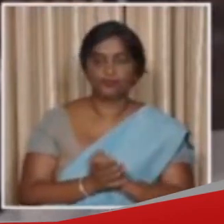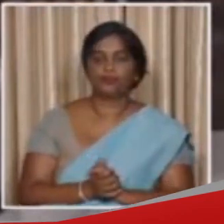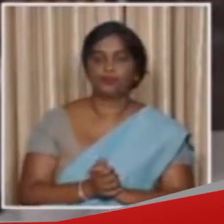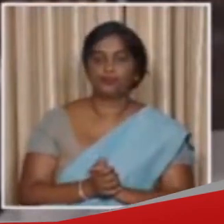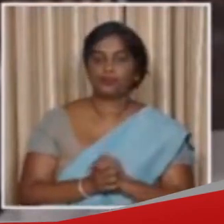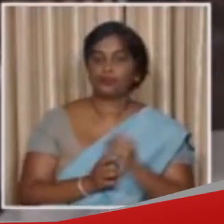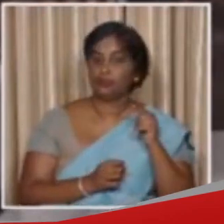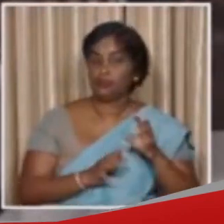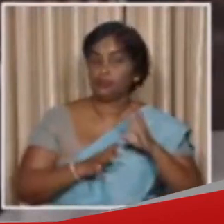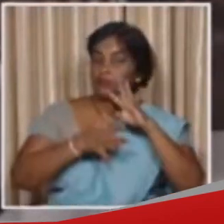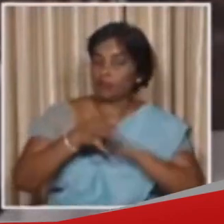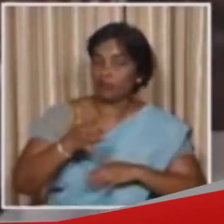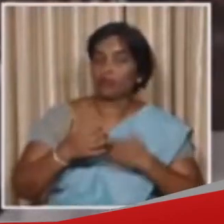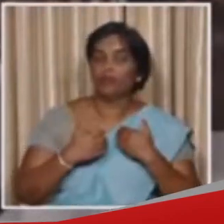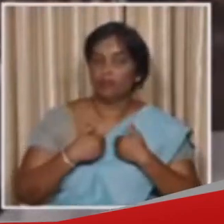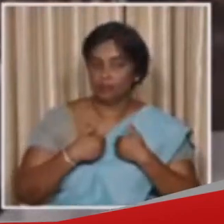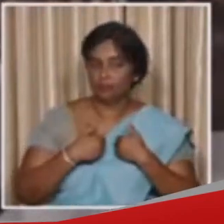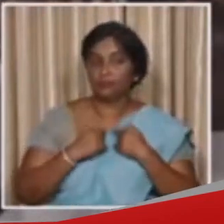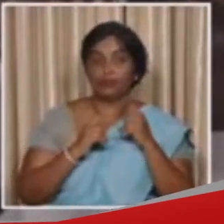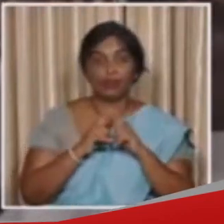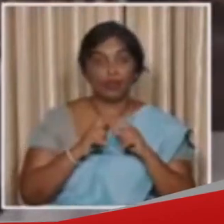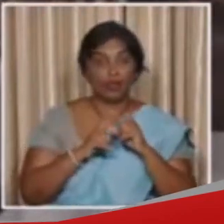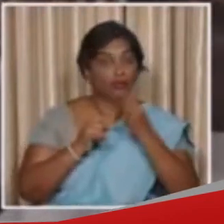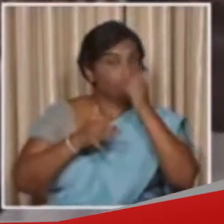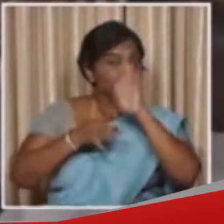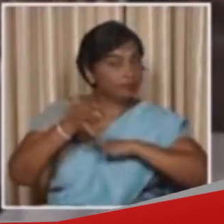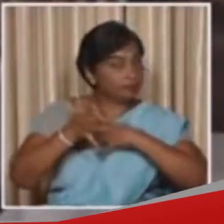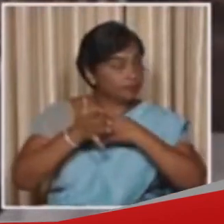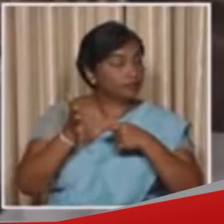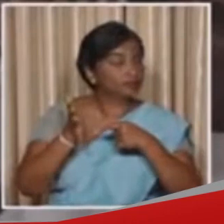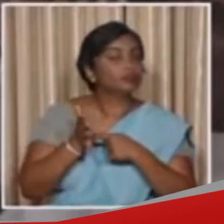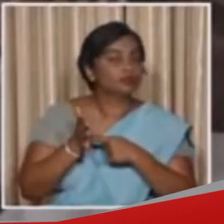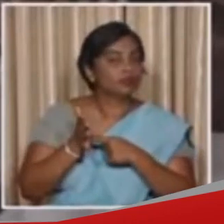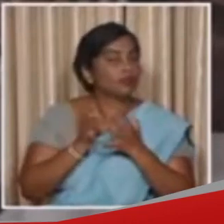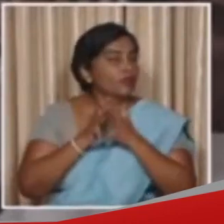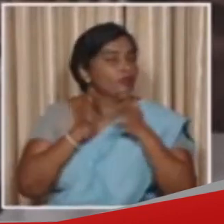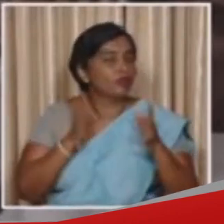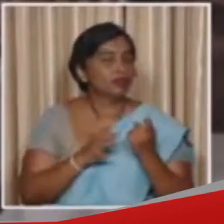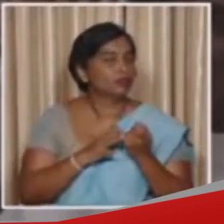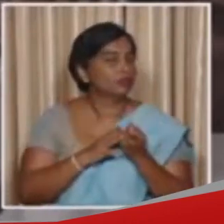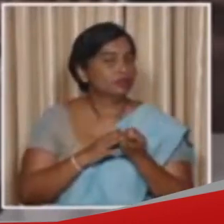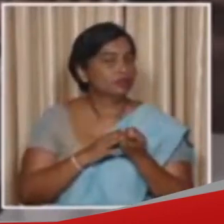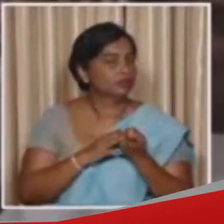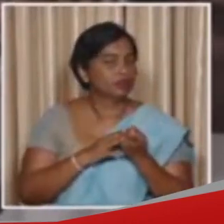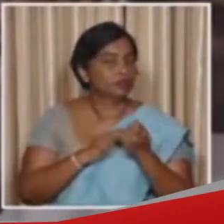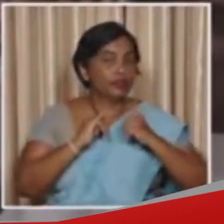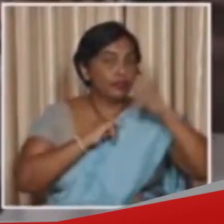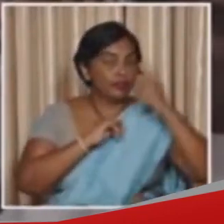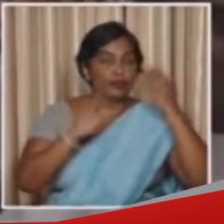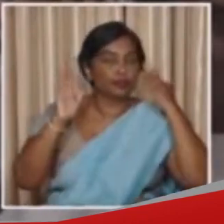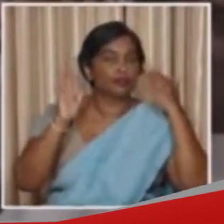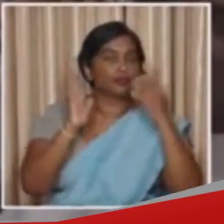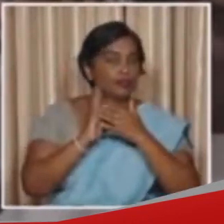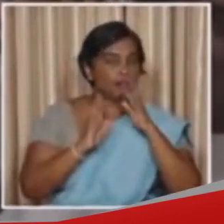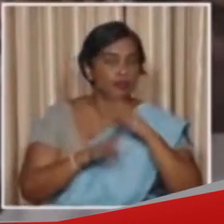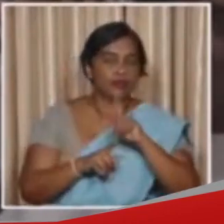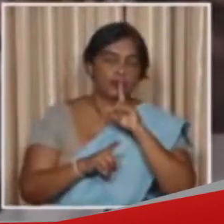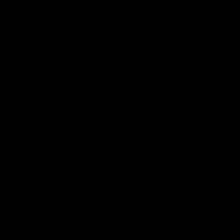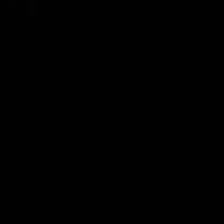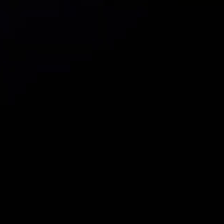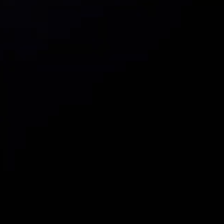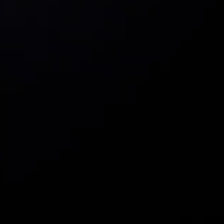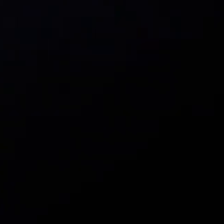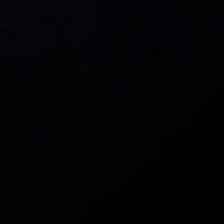कलती सविस्तर मम अध्यापन व्याशिष्यति एं कोईतर प्रमाण विश्वविद्यालय क्षेत्र में पहली कल दे